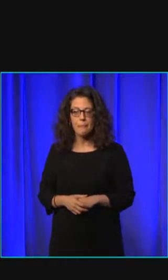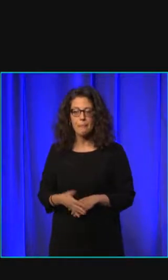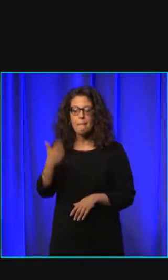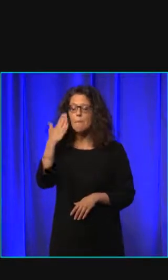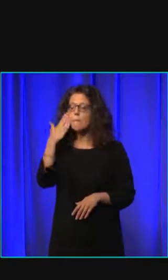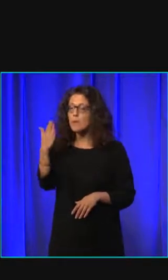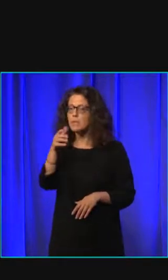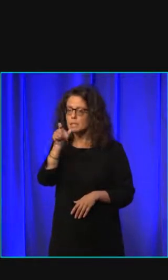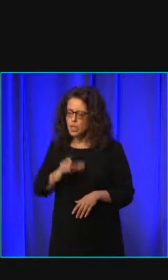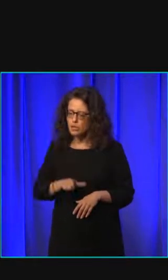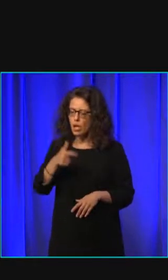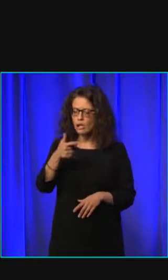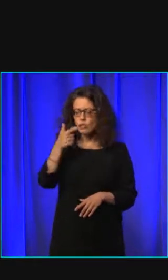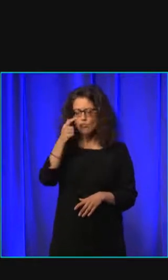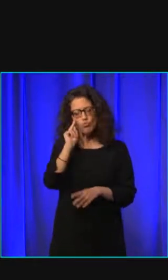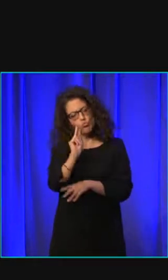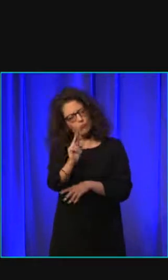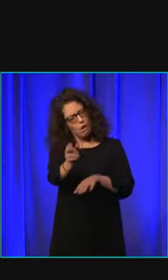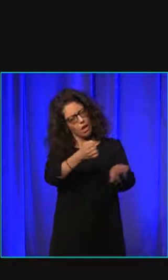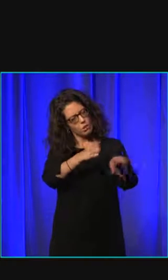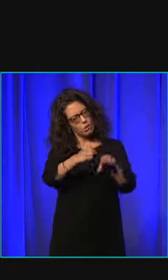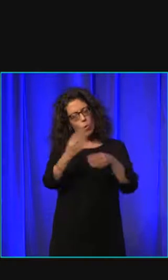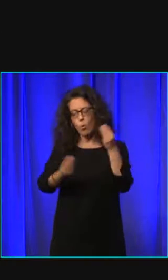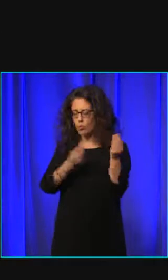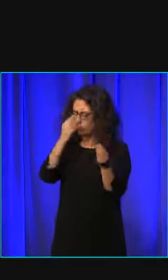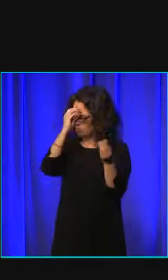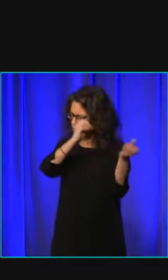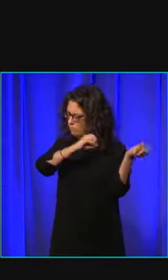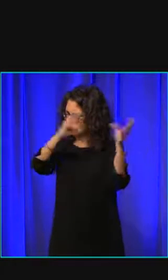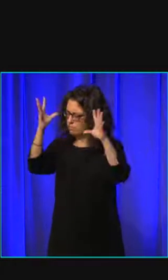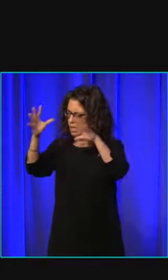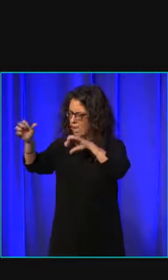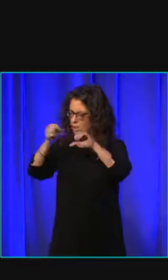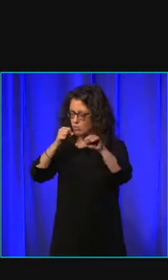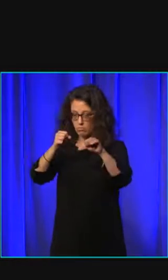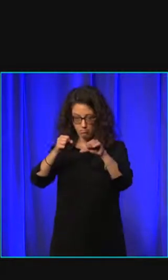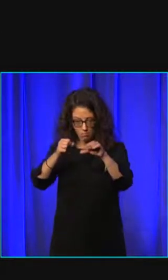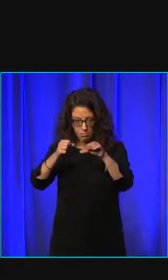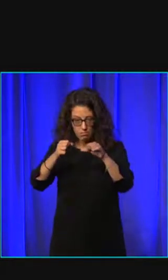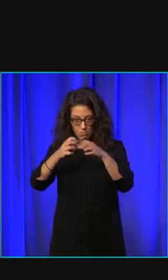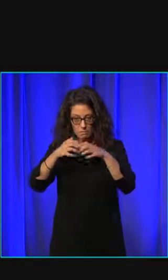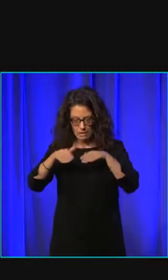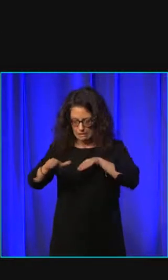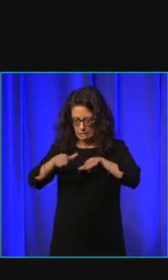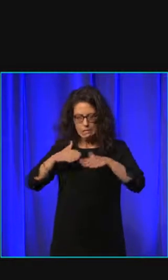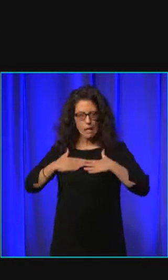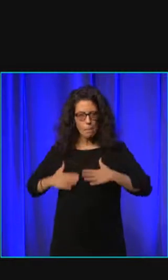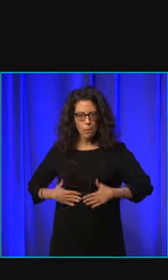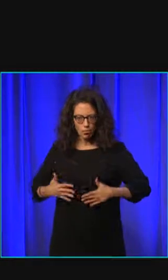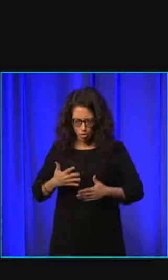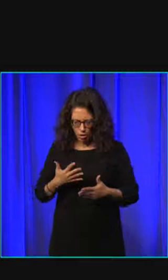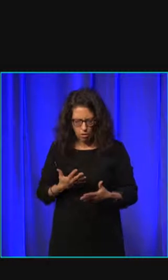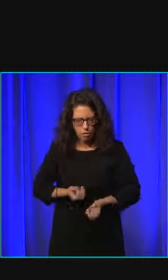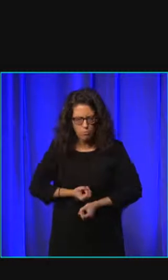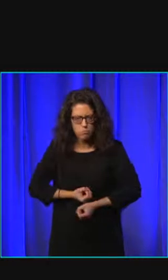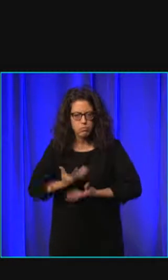quand on imagine une action ou quand on l'observe, il dit qu'il y a le système moteur qui est mis en jeu. Système moteur mis